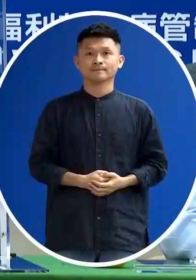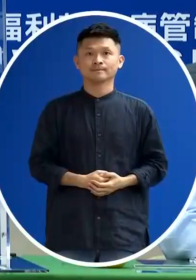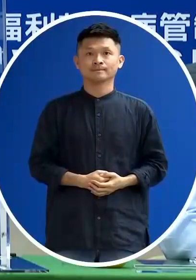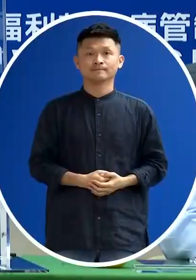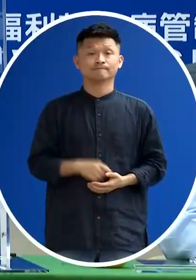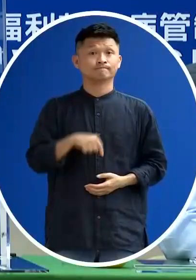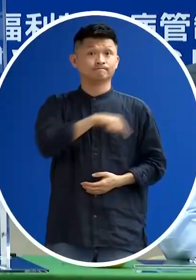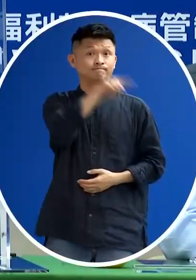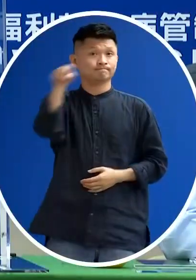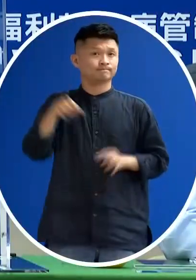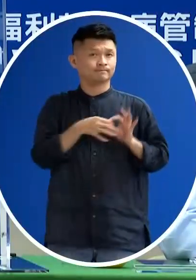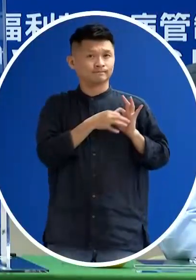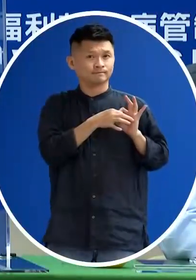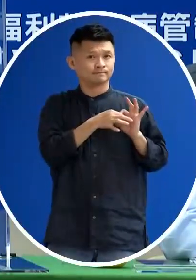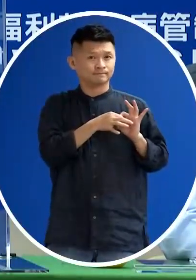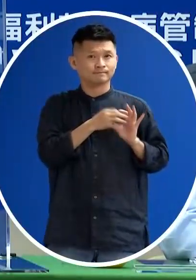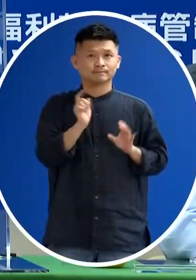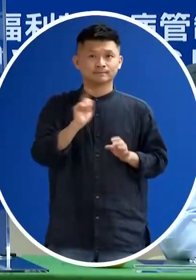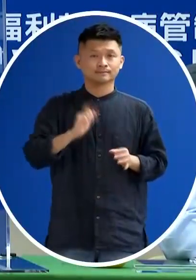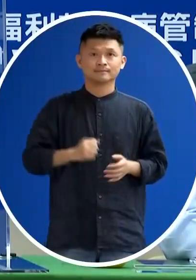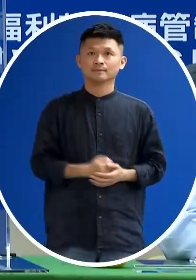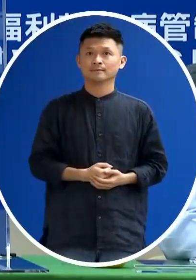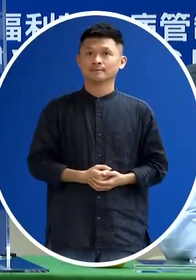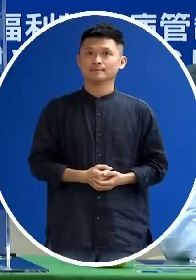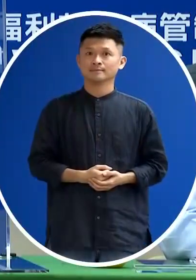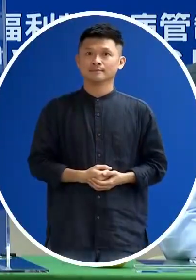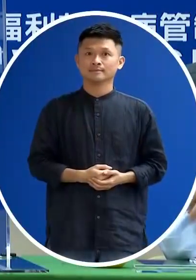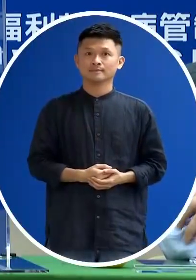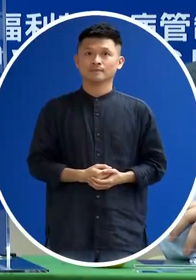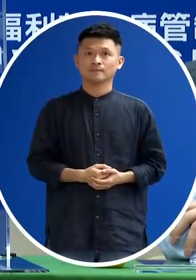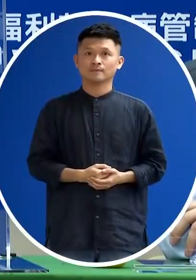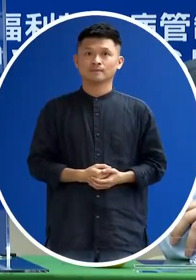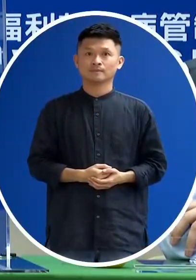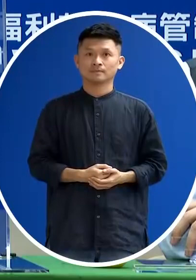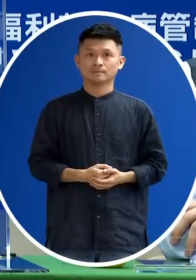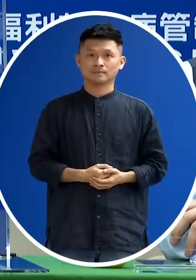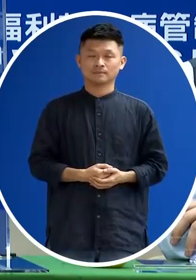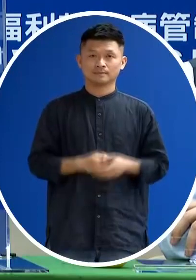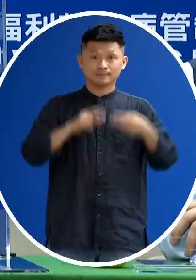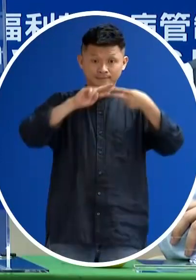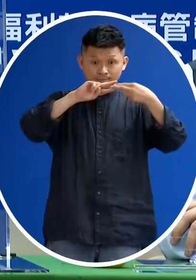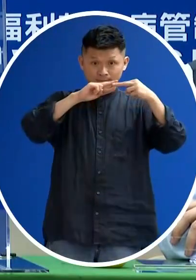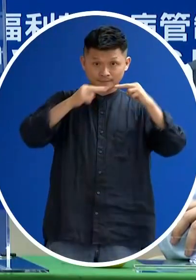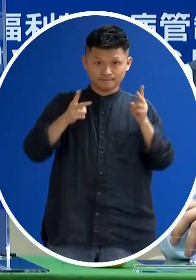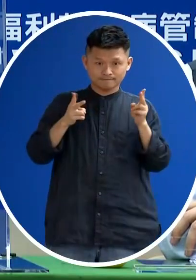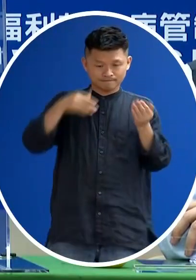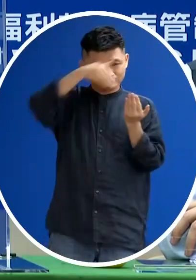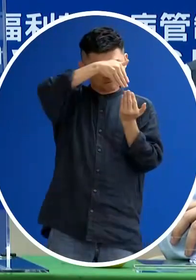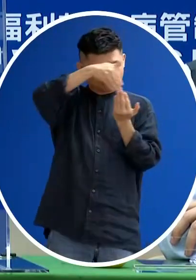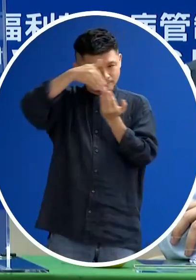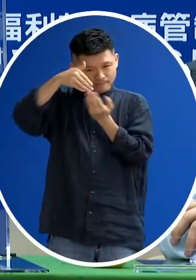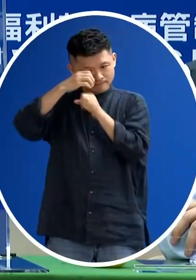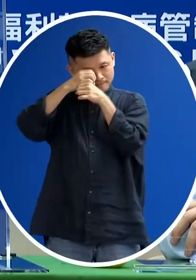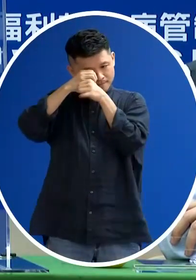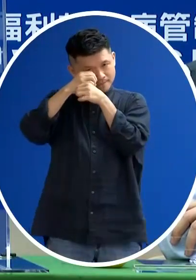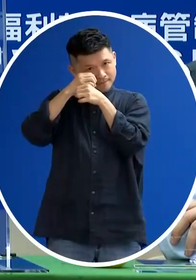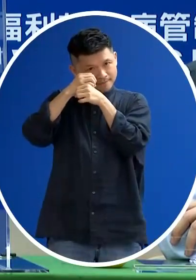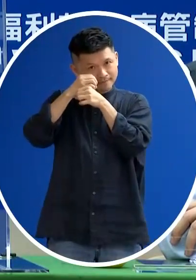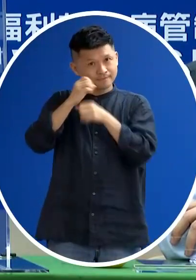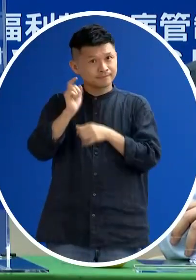大家比较也关心的哈，就是我们的基因的定序哈。